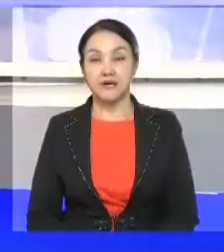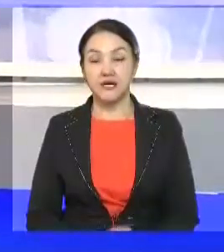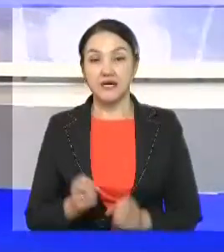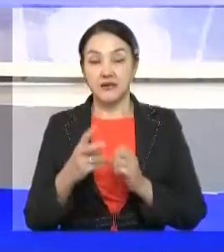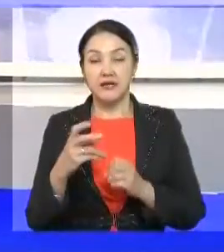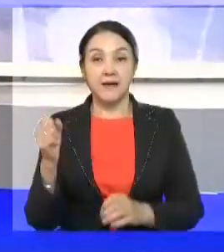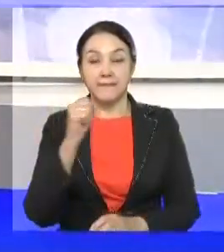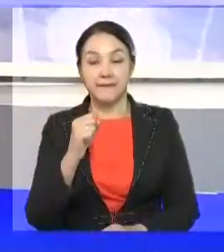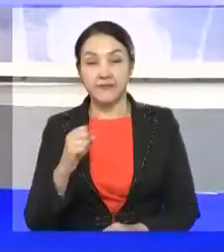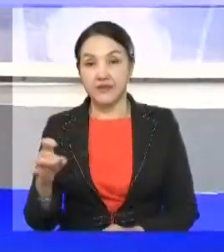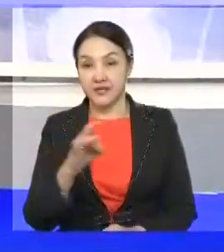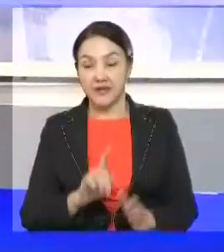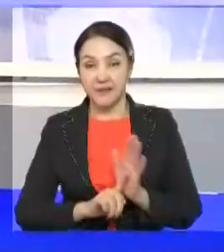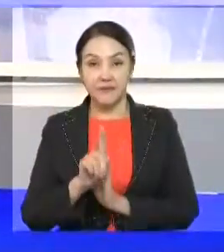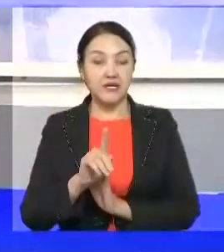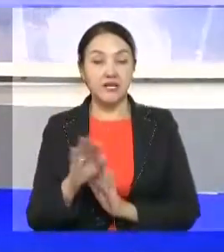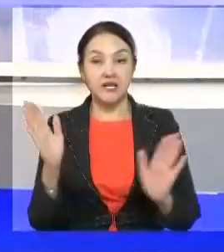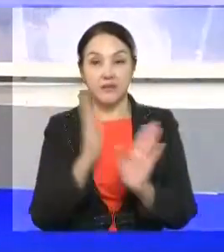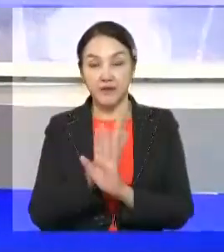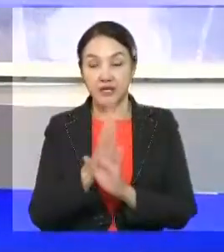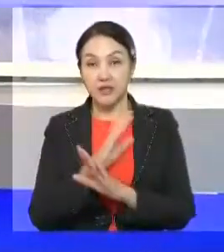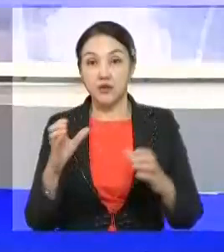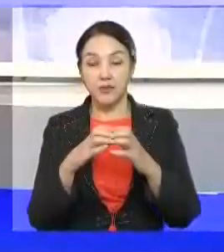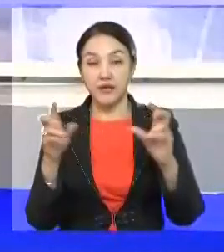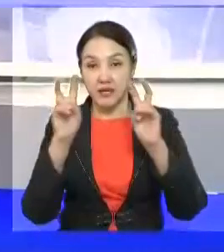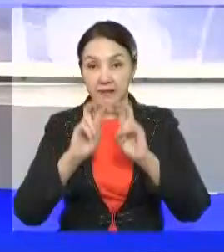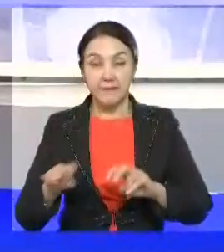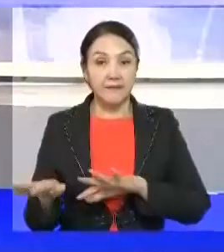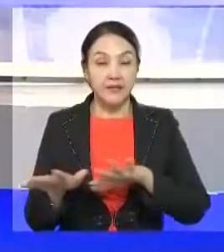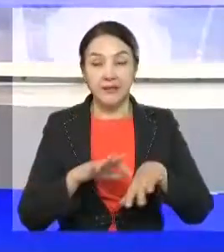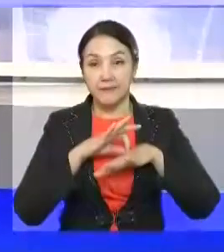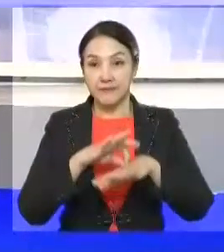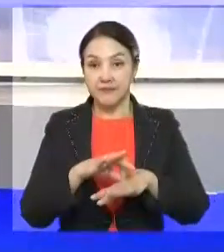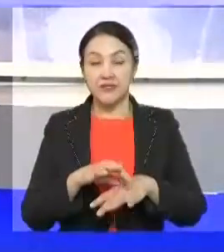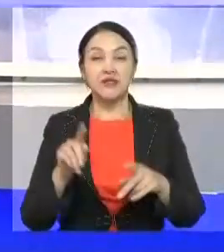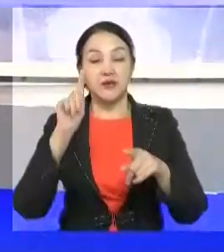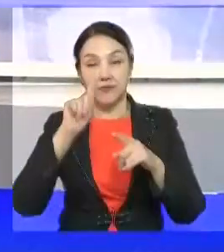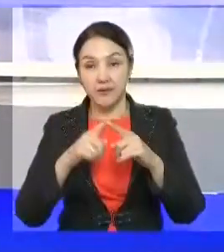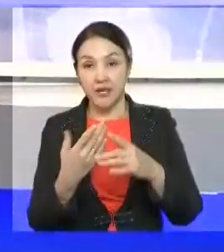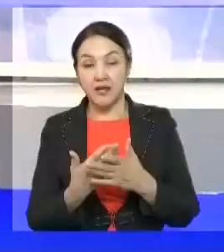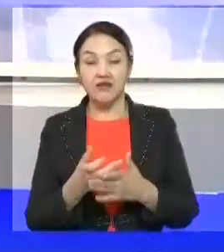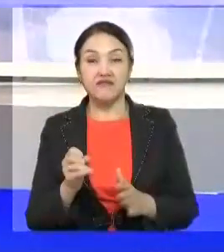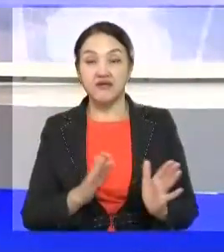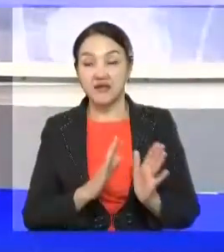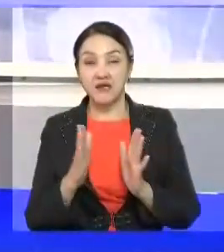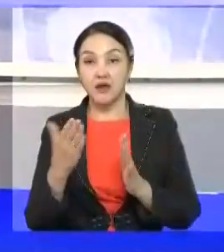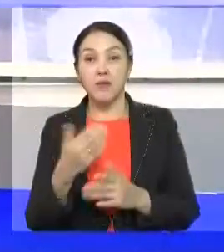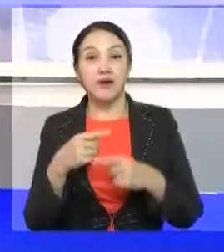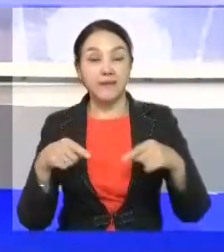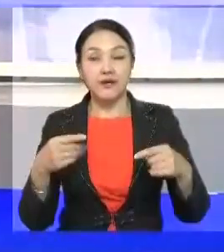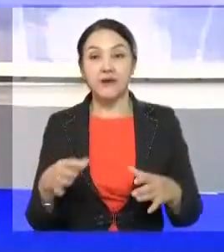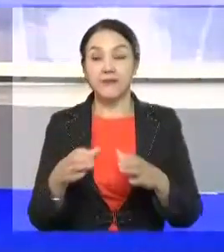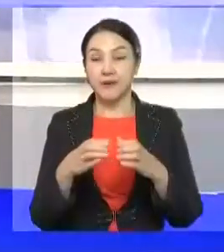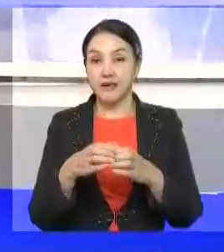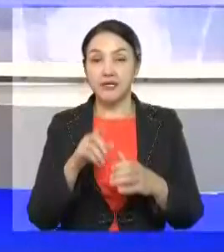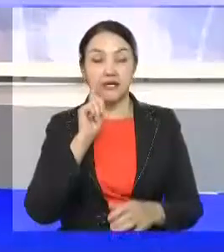С 12 августа в регионе стартовал экологический мониторинг. В ходе мероприятия проверяется техническое состояние скверов и парков, различных